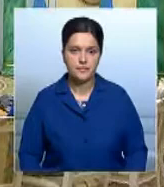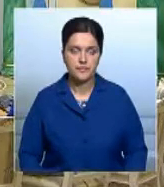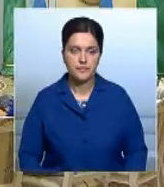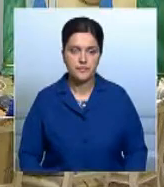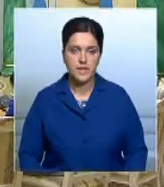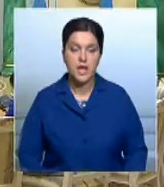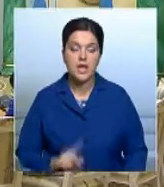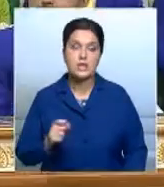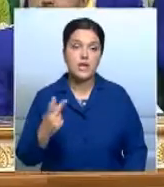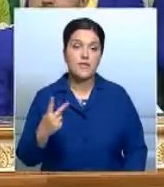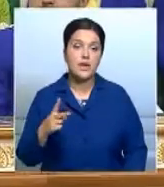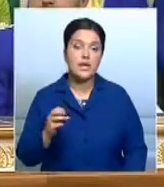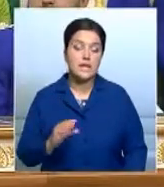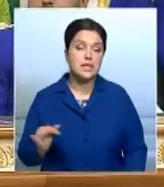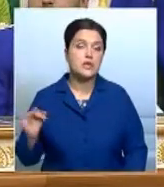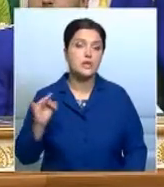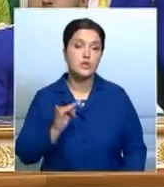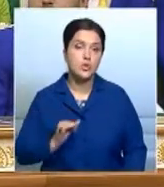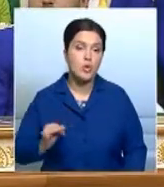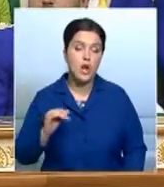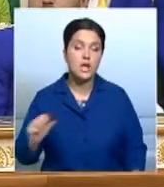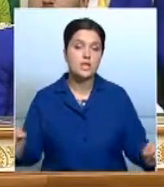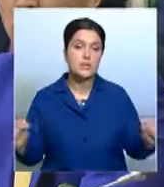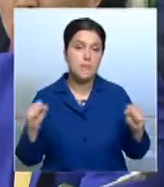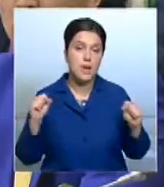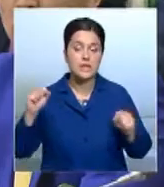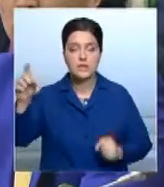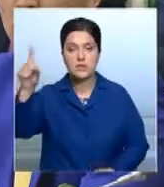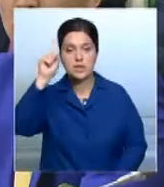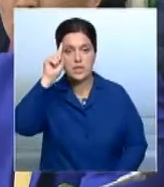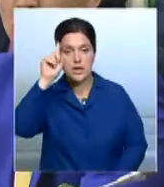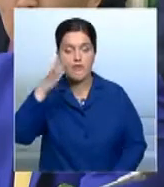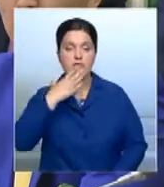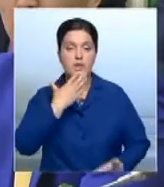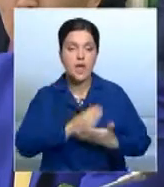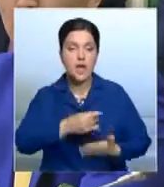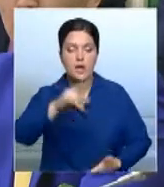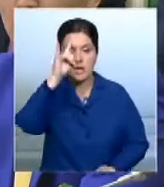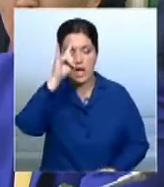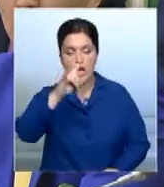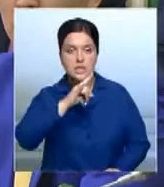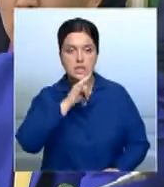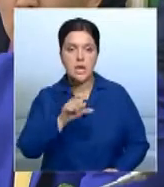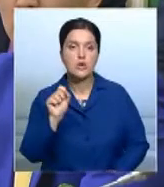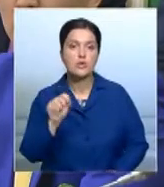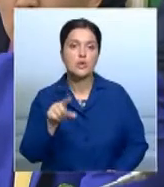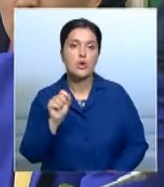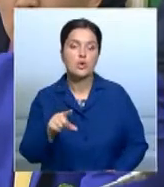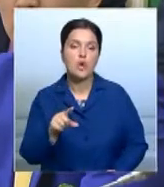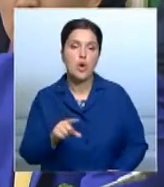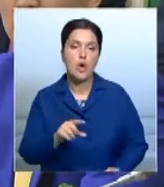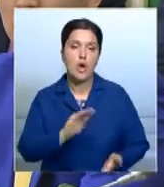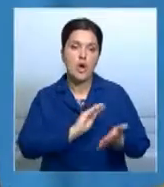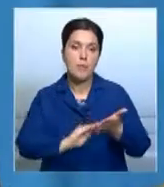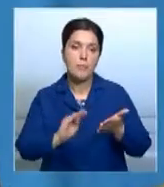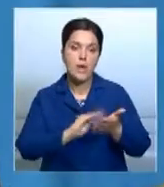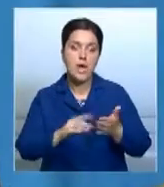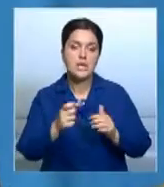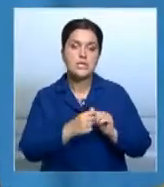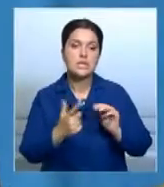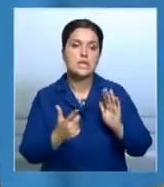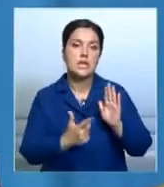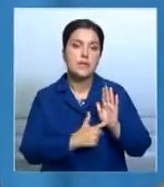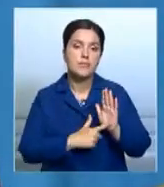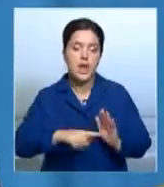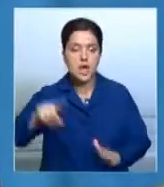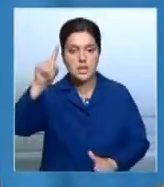За 20 лет в истории спортивной славы нашей страны золотыми буквами вписаны имена 17